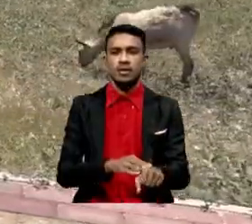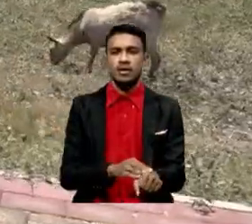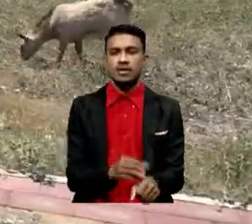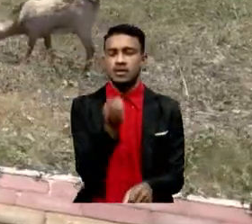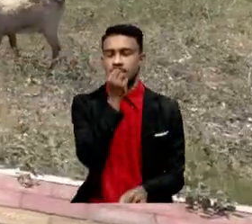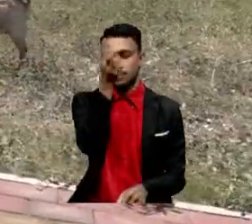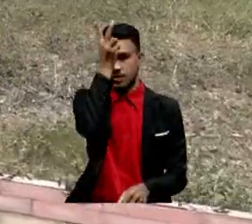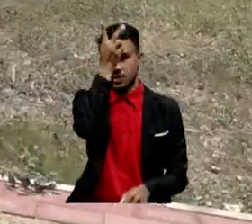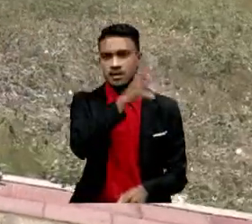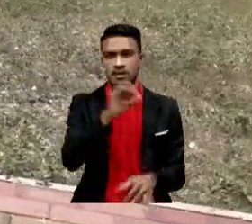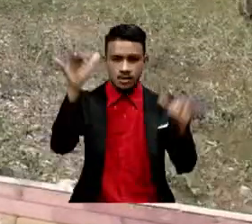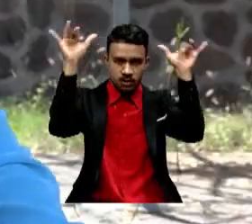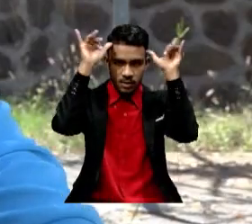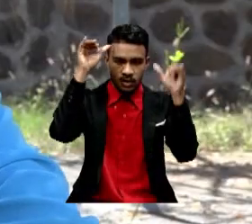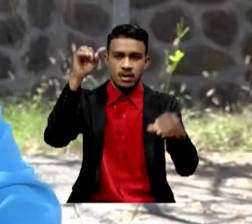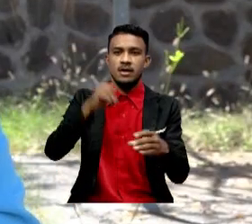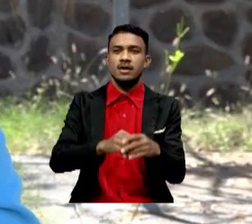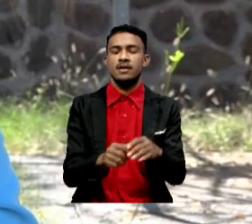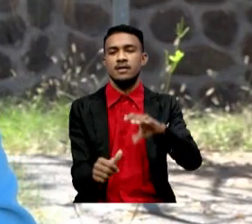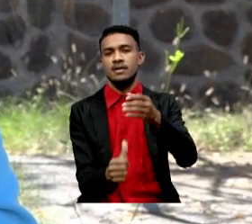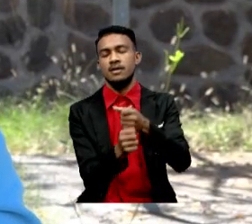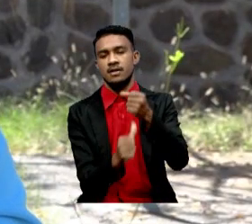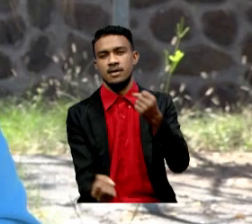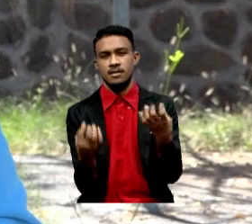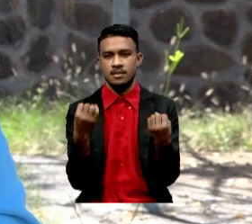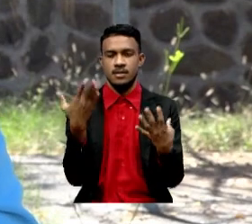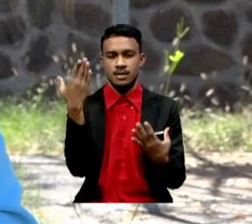mai naran teyar biru de. Ha na yo answer ne hotu.